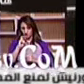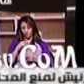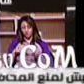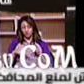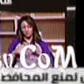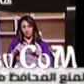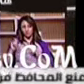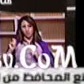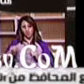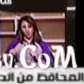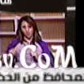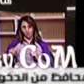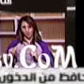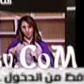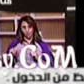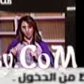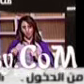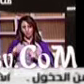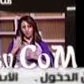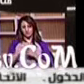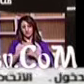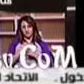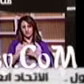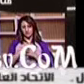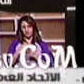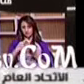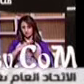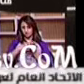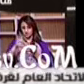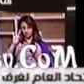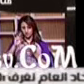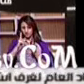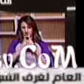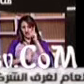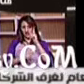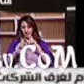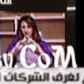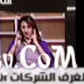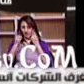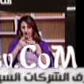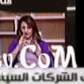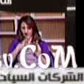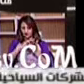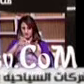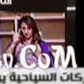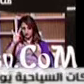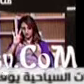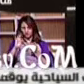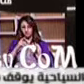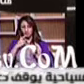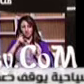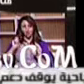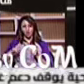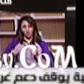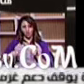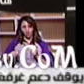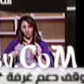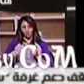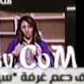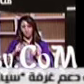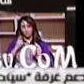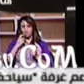الحكم الذي صدر بشان بطلان تعيين قرار النائب العام الحالي المستشار طالع عبد الله هو حكم باطل